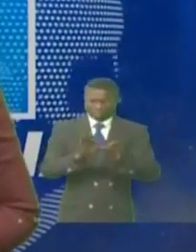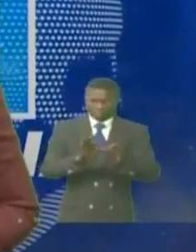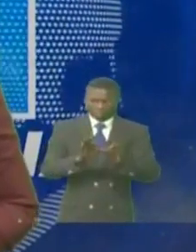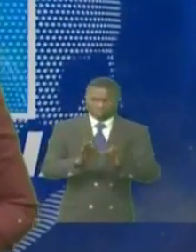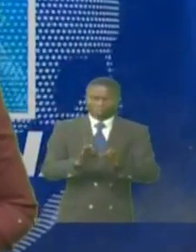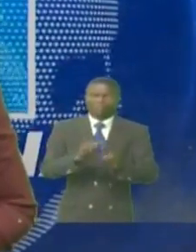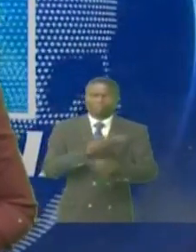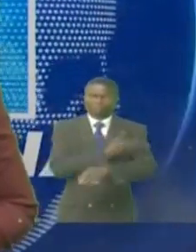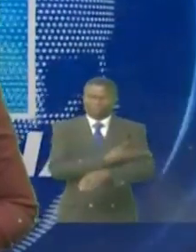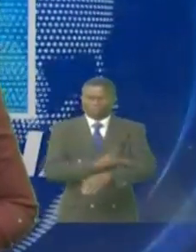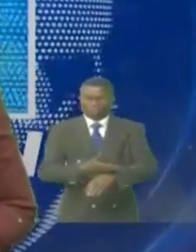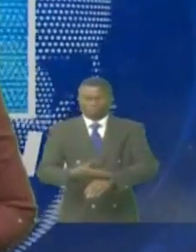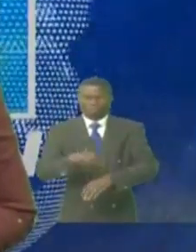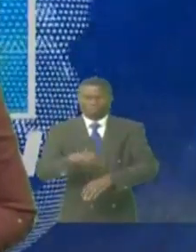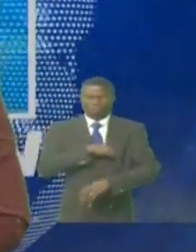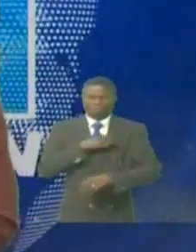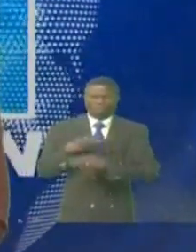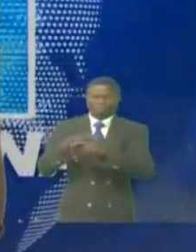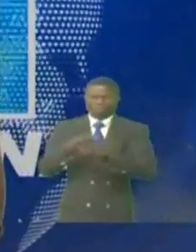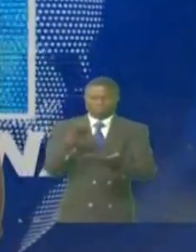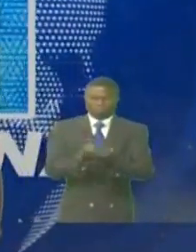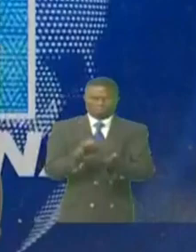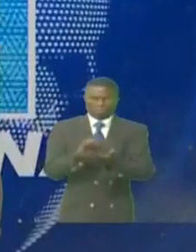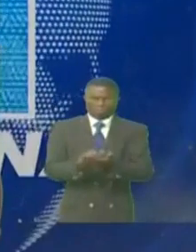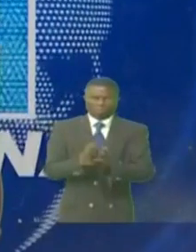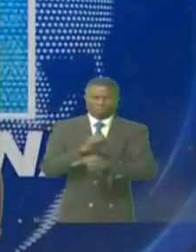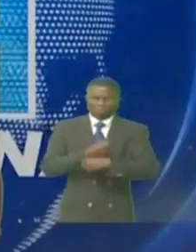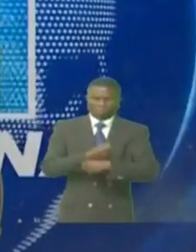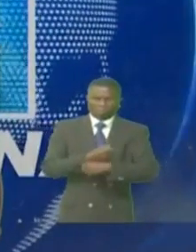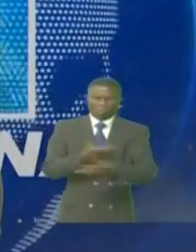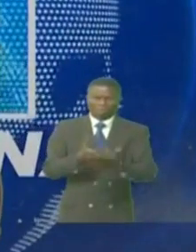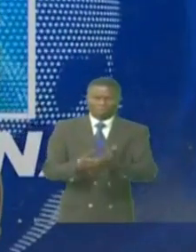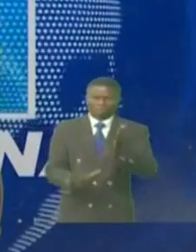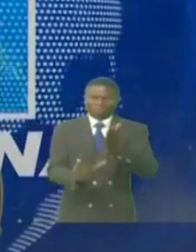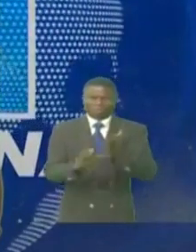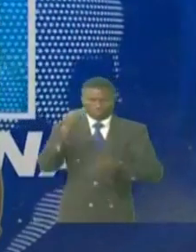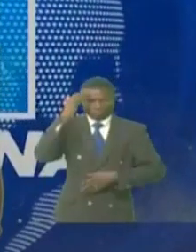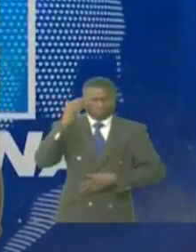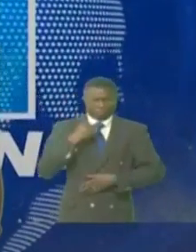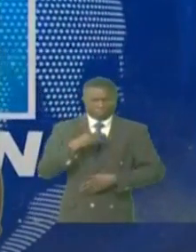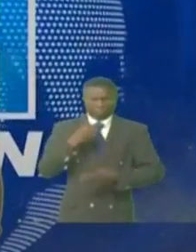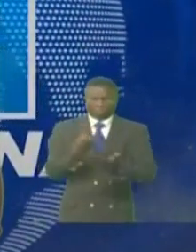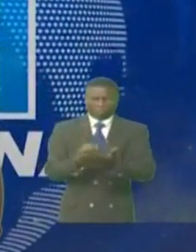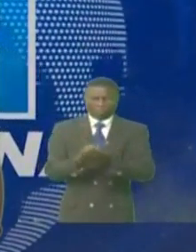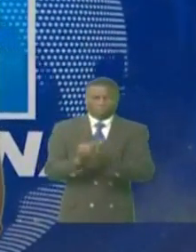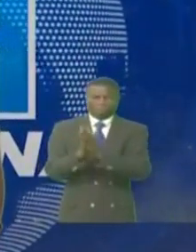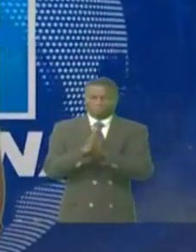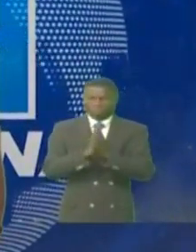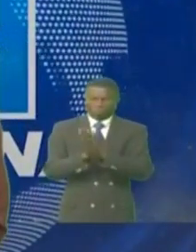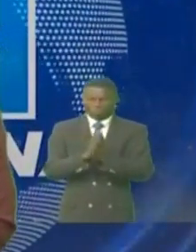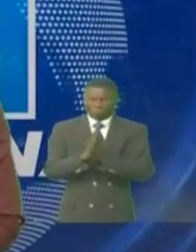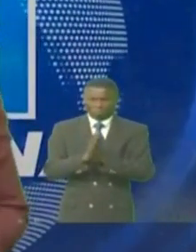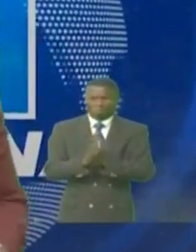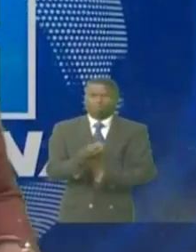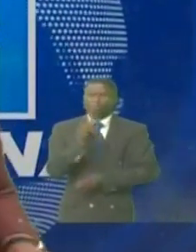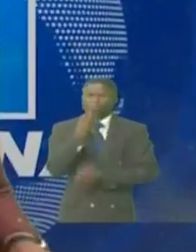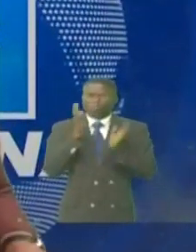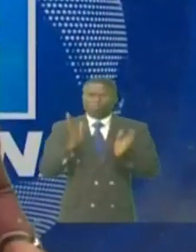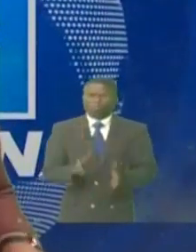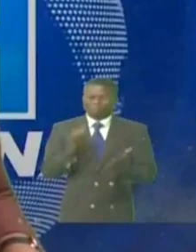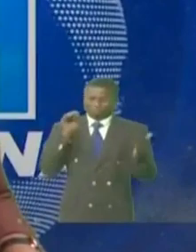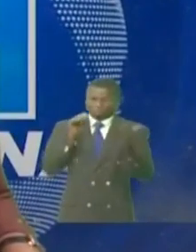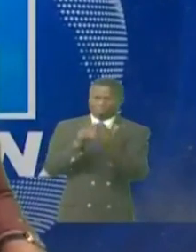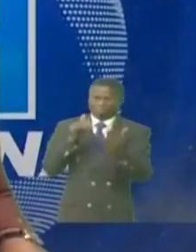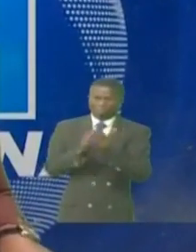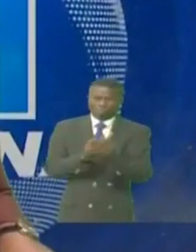laser. Des missions de contrôle économique viennent d'être déployées par le vice-premier ministre, ministre de l'économie. Des inspecteurs s'attaquent à